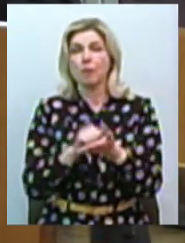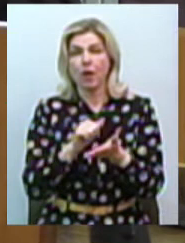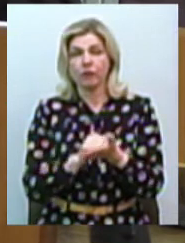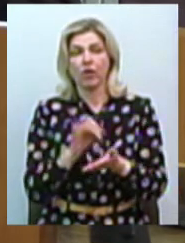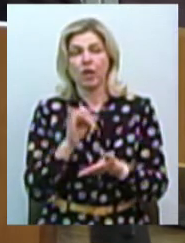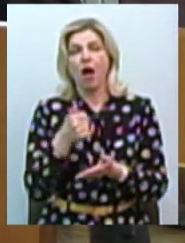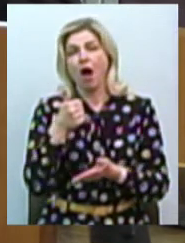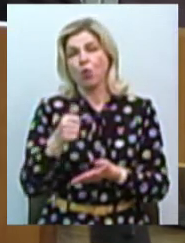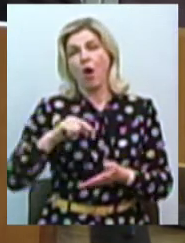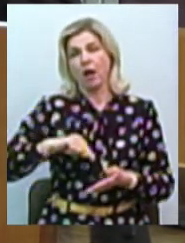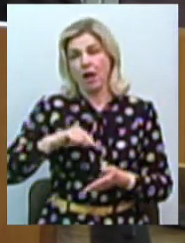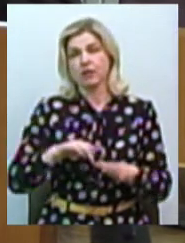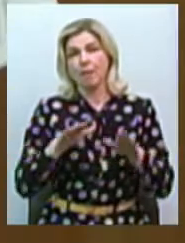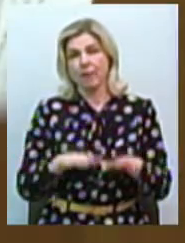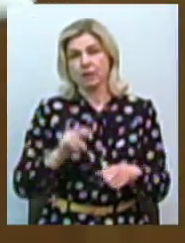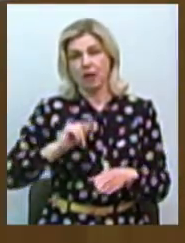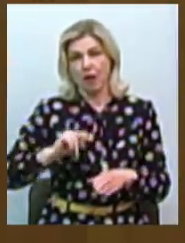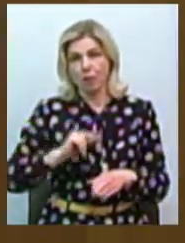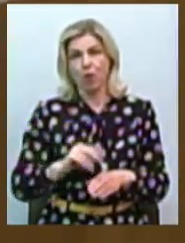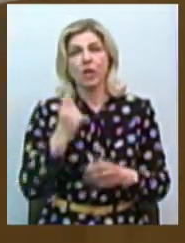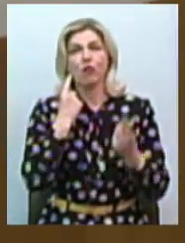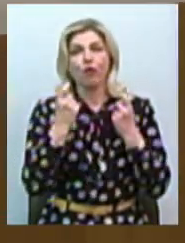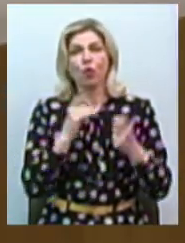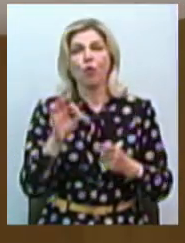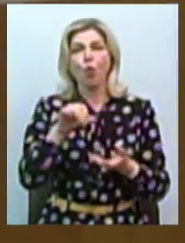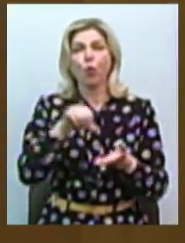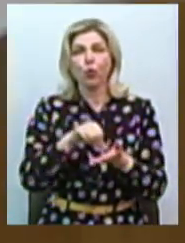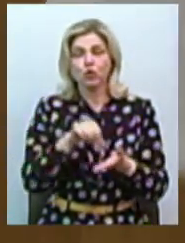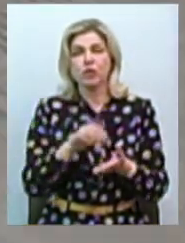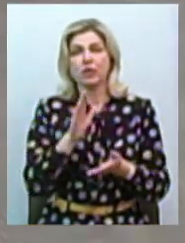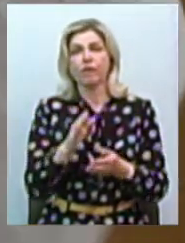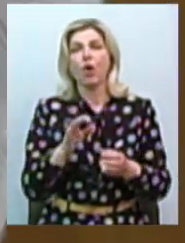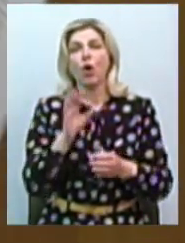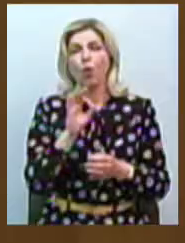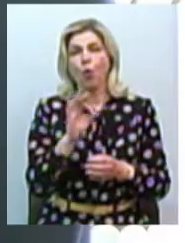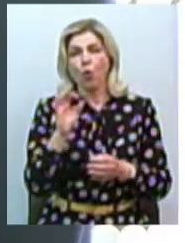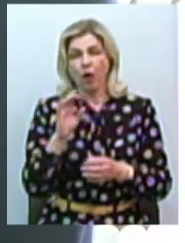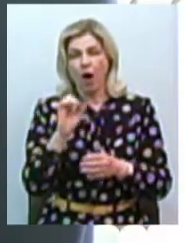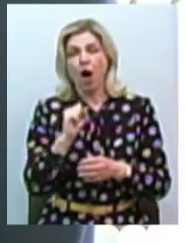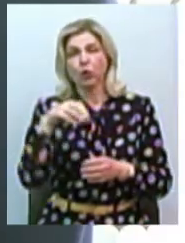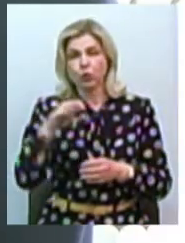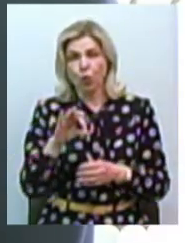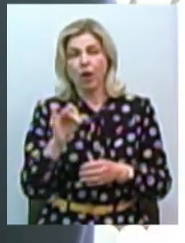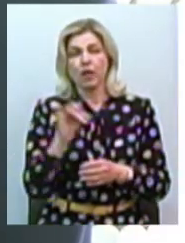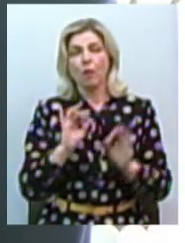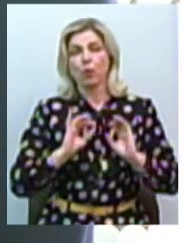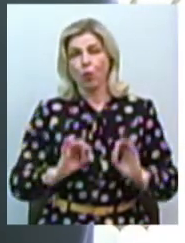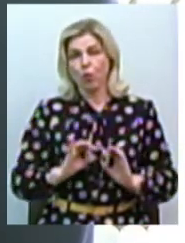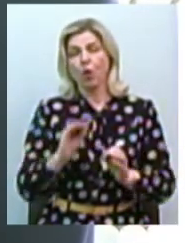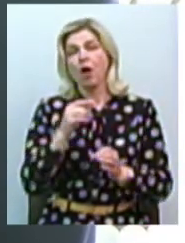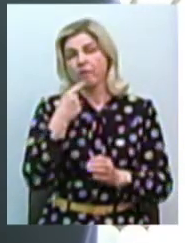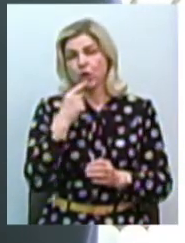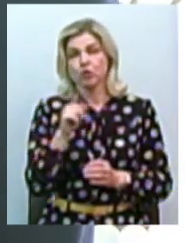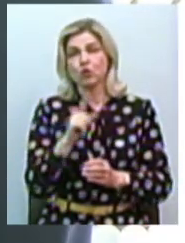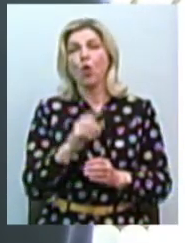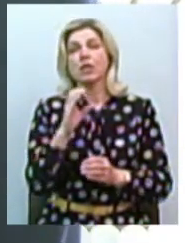позитивна характеристика з місця роботи, відомості про участь в операції об'єднаних сил тощо. Прокурор наголосив, що тримання під вартою –